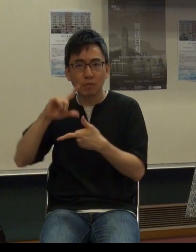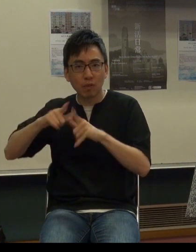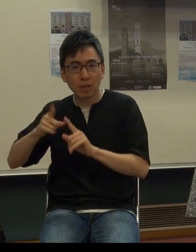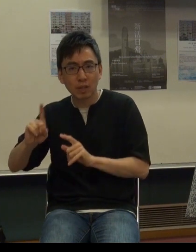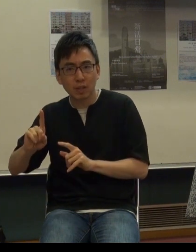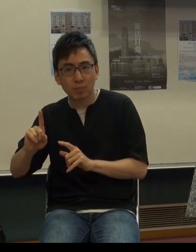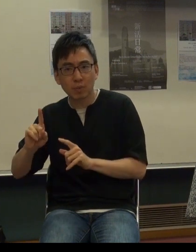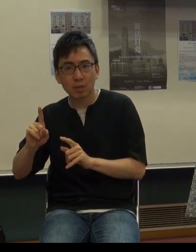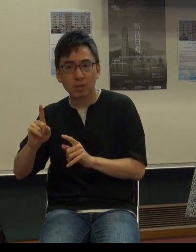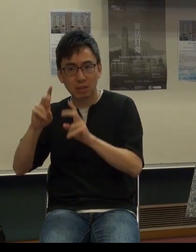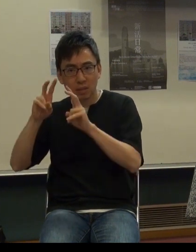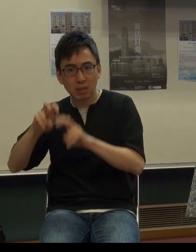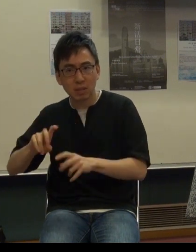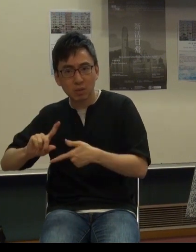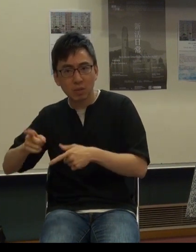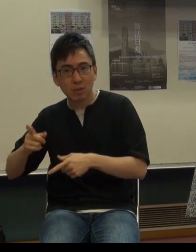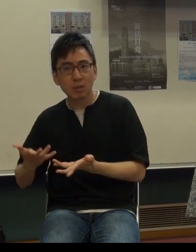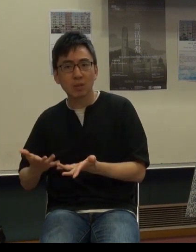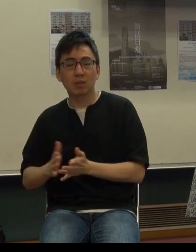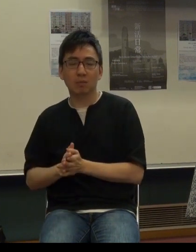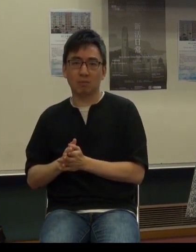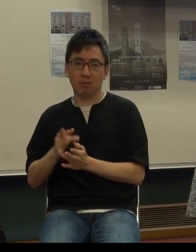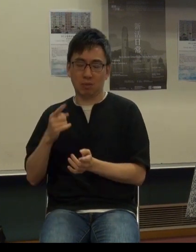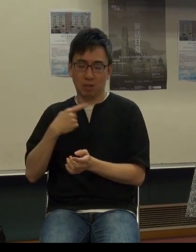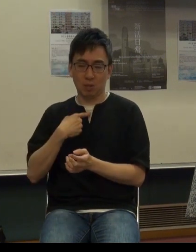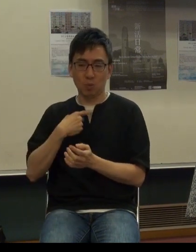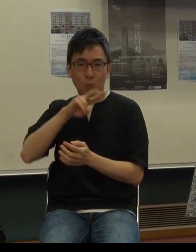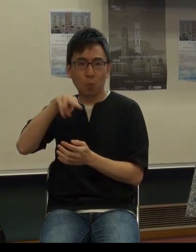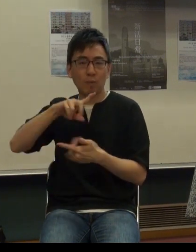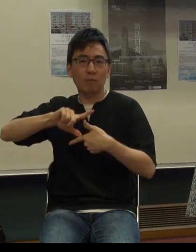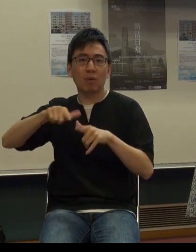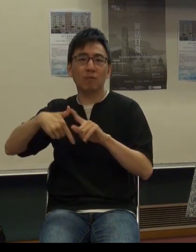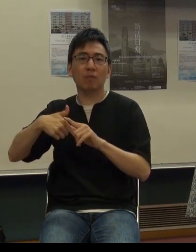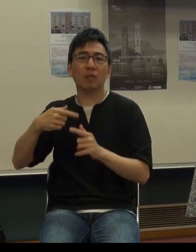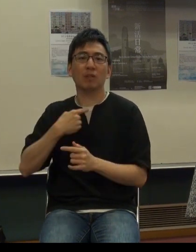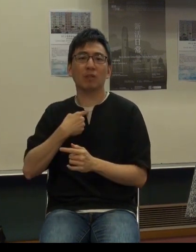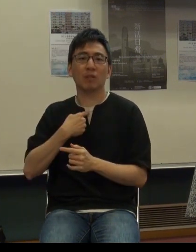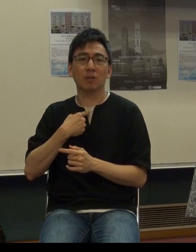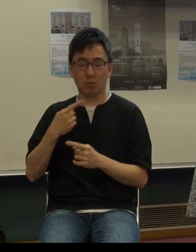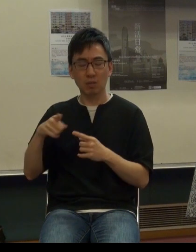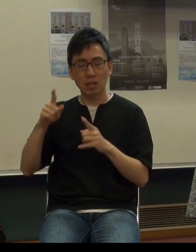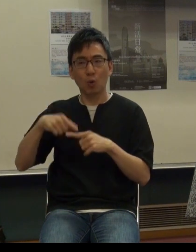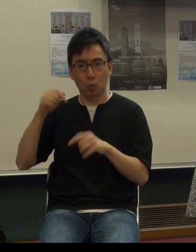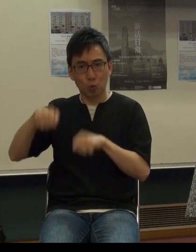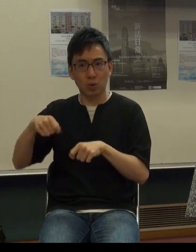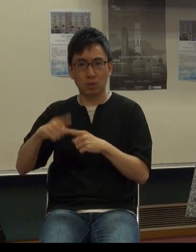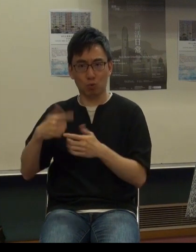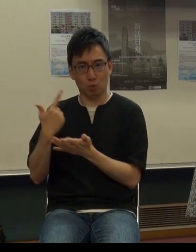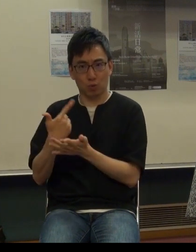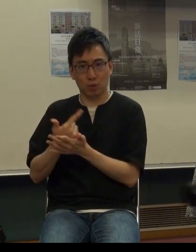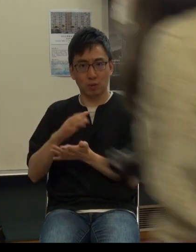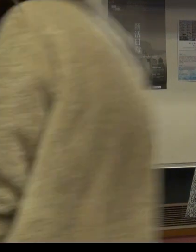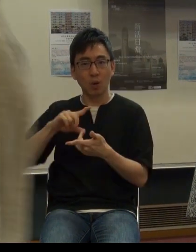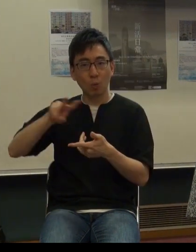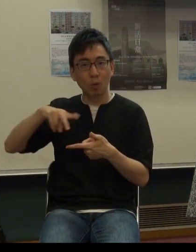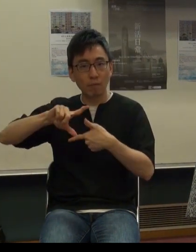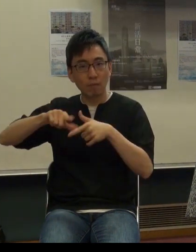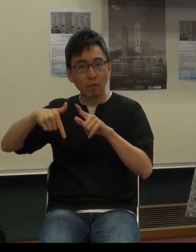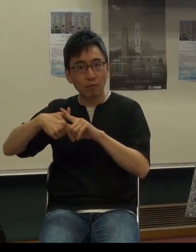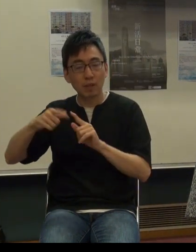法去研究私人建築咧？呢個係需要揾方法嘅嚇，即係我係認同係緊要嘅。不過點樣去揾方法